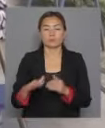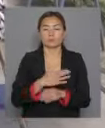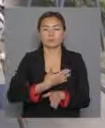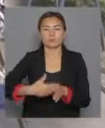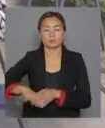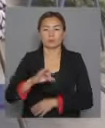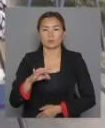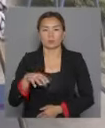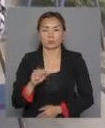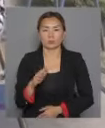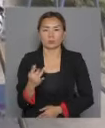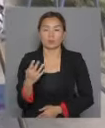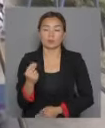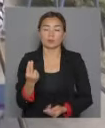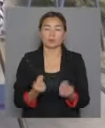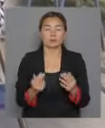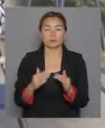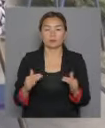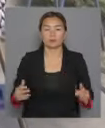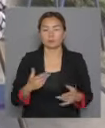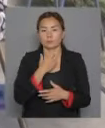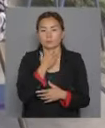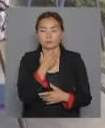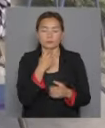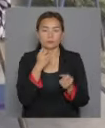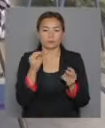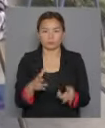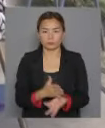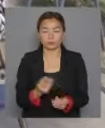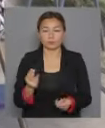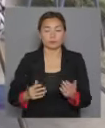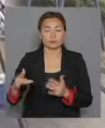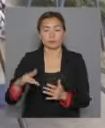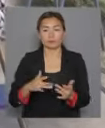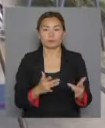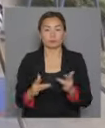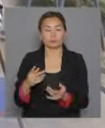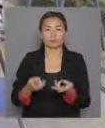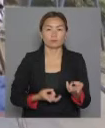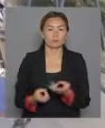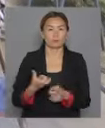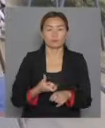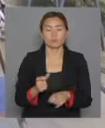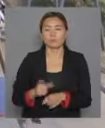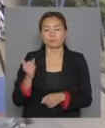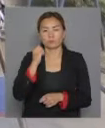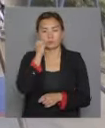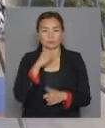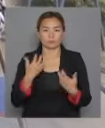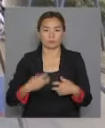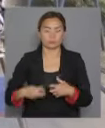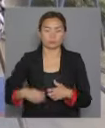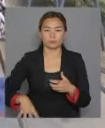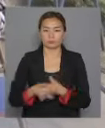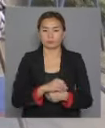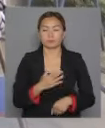улице Сатана Шуриева. Играть местной детворе здесь небезопасно. Игровые конструкции, установленные очень много лет назад, находятся в